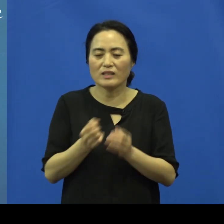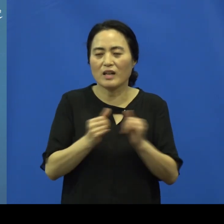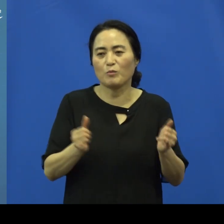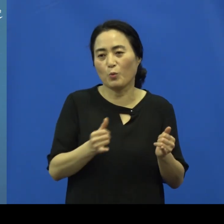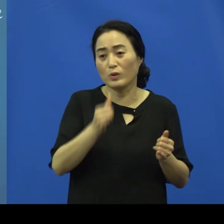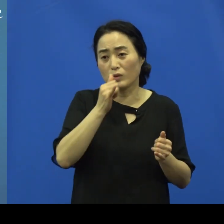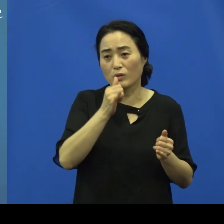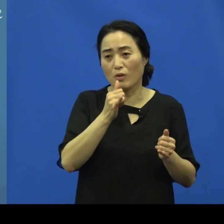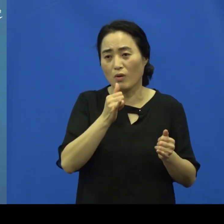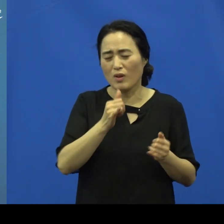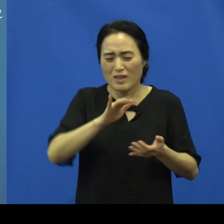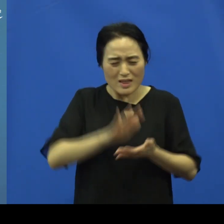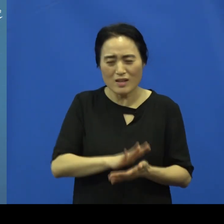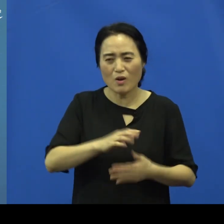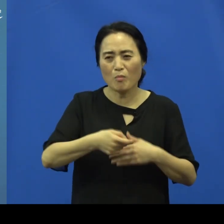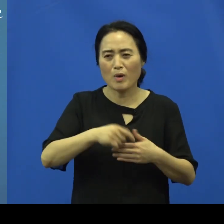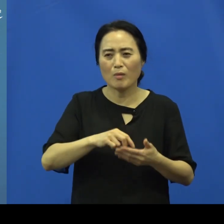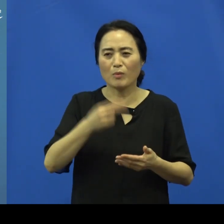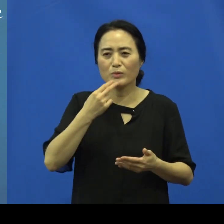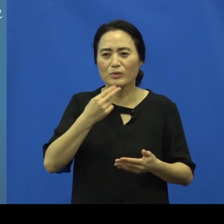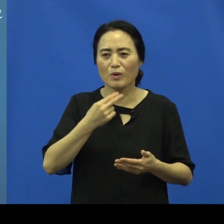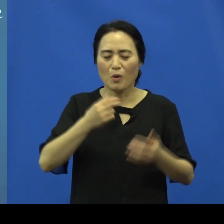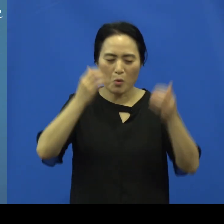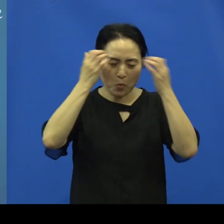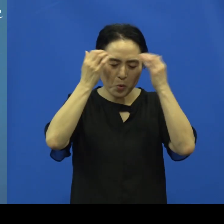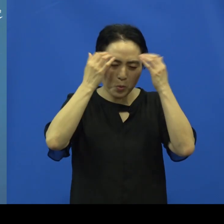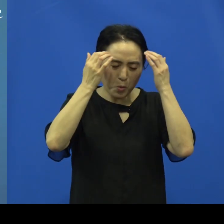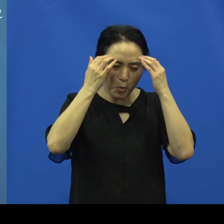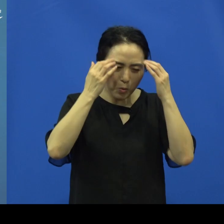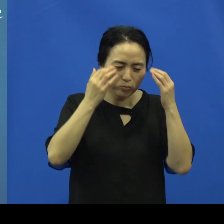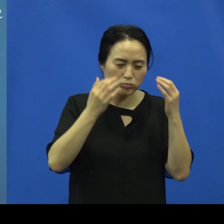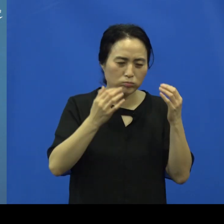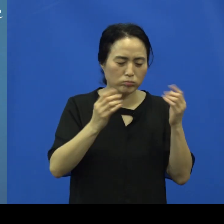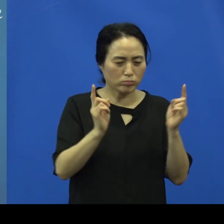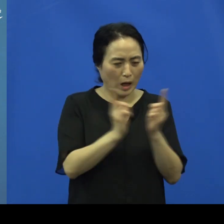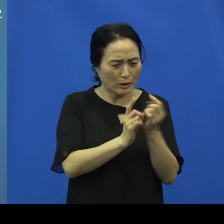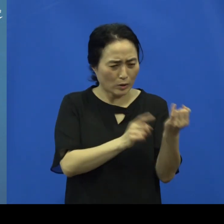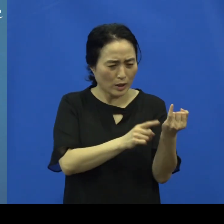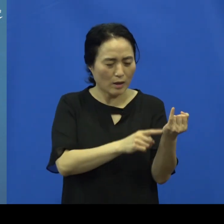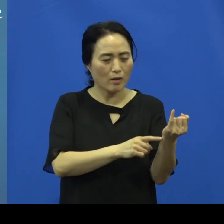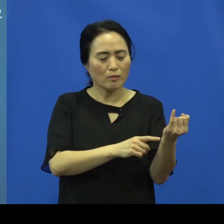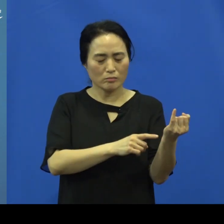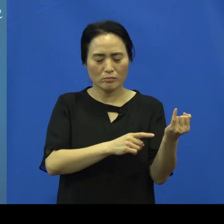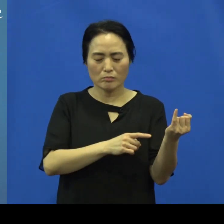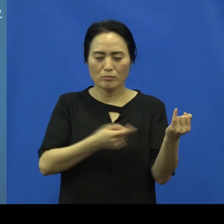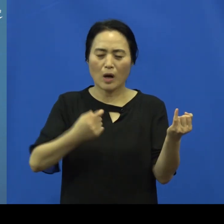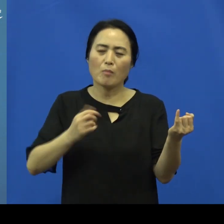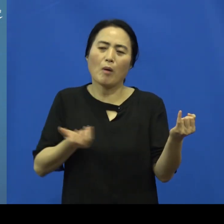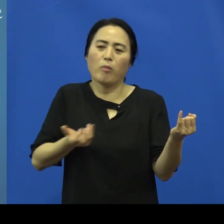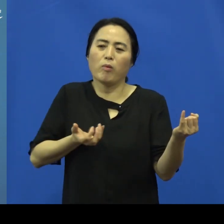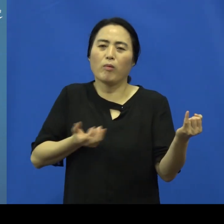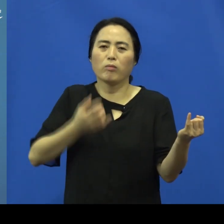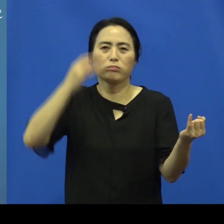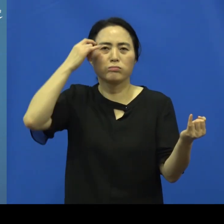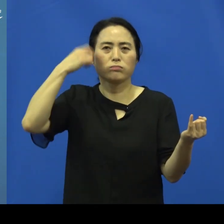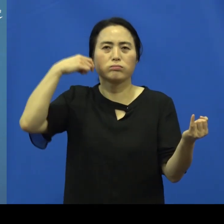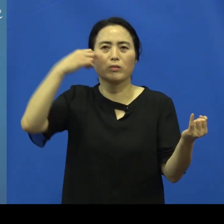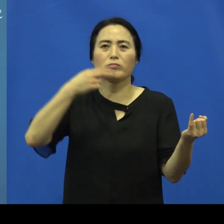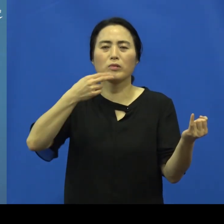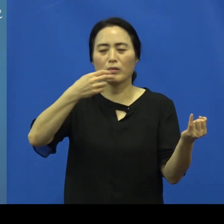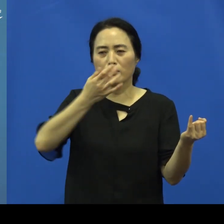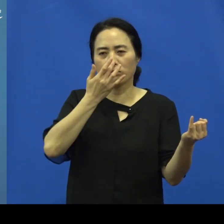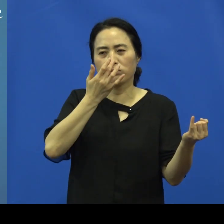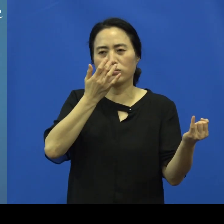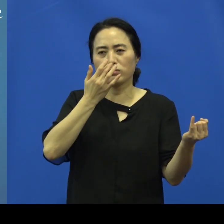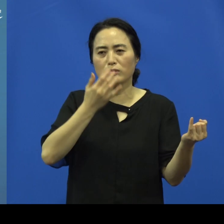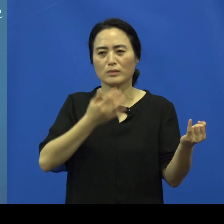그에게는 뜨거운 심장이 없어요. 고통을 당하는 여인에 대한 아파하는 마음이 없어요. 죽은 아이에 대한 비탄의